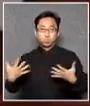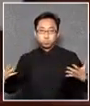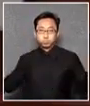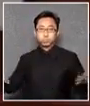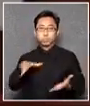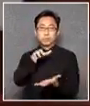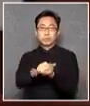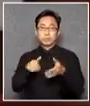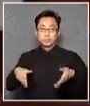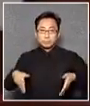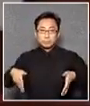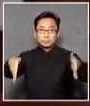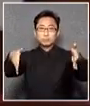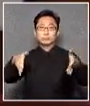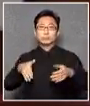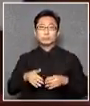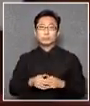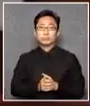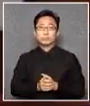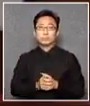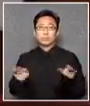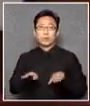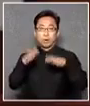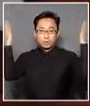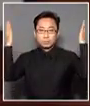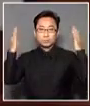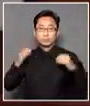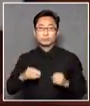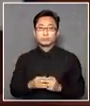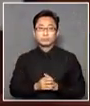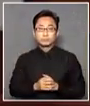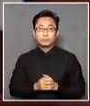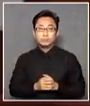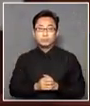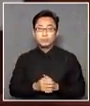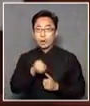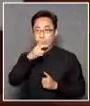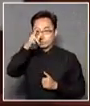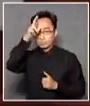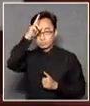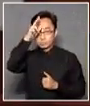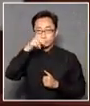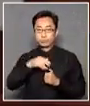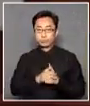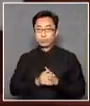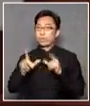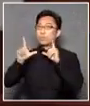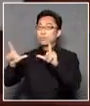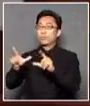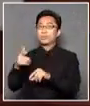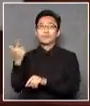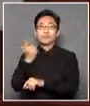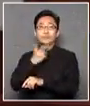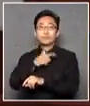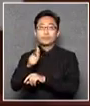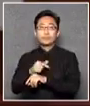领街头运动展开序幕。特区政府拒绝回应集会群众对